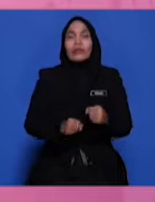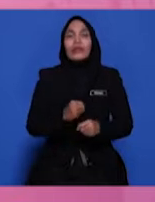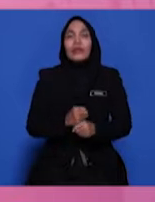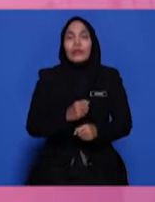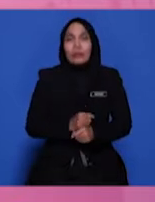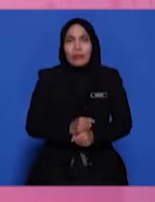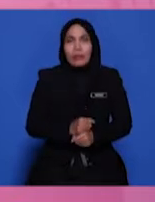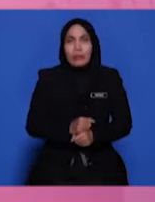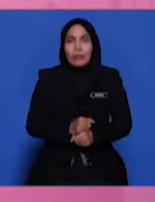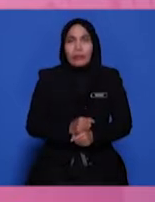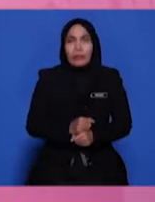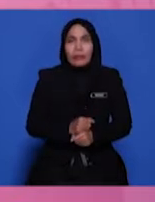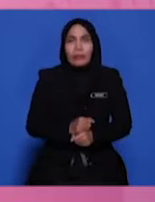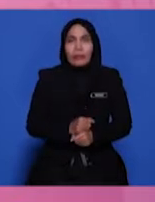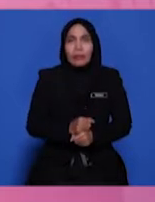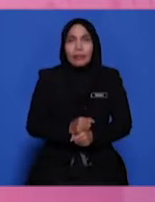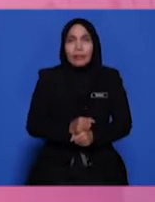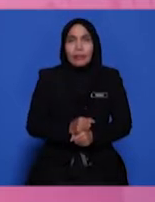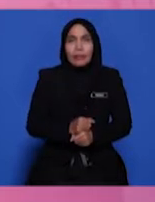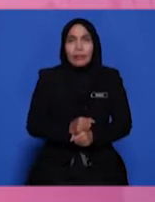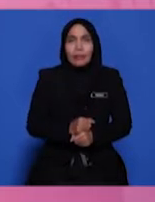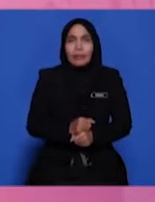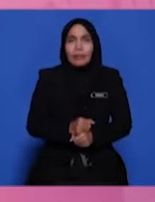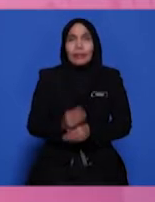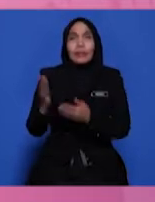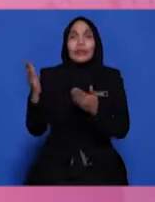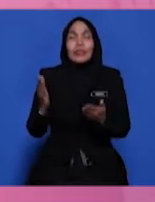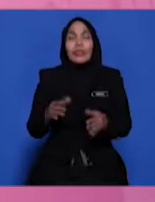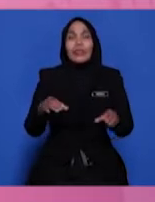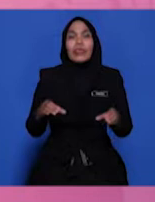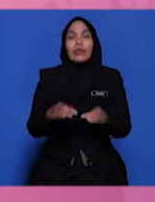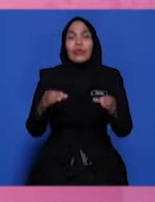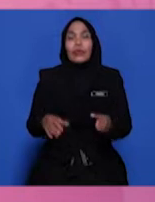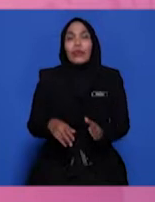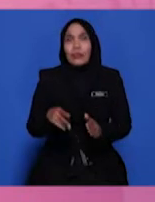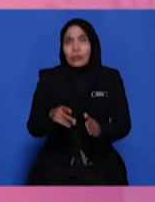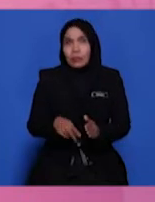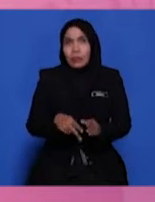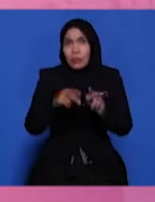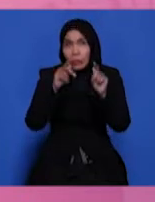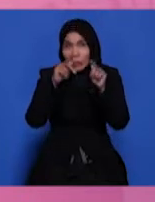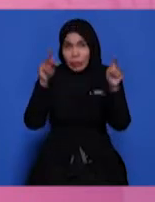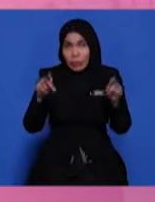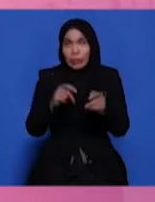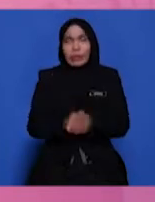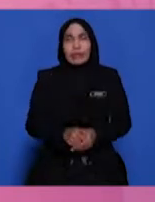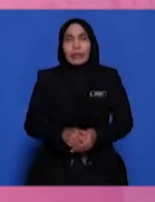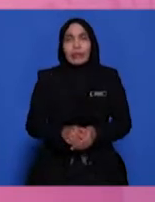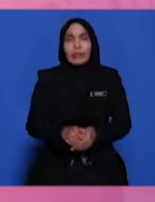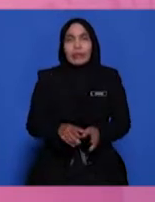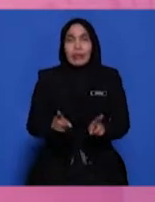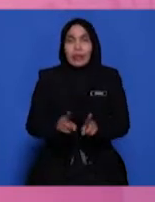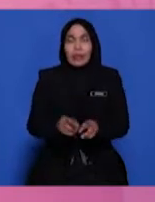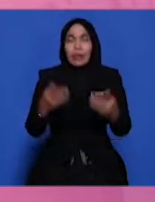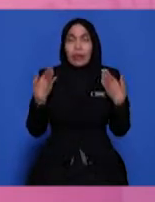dan pelaburan yang anda telah buat. Sila buat penilaian sama ada matlamat kewangan yang anda tetapkan